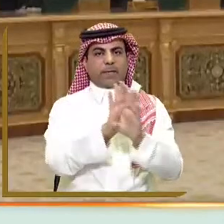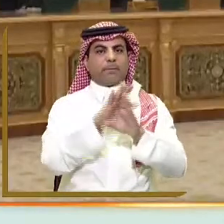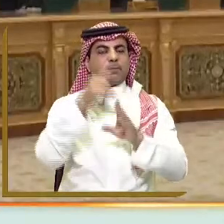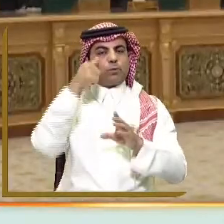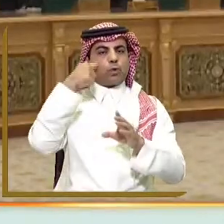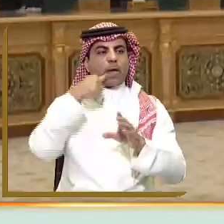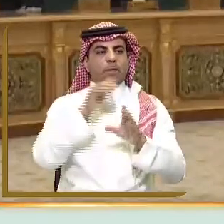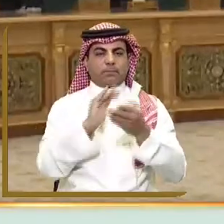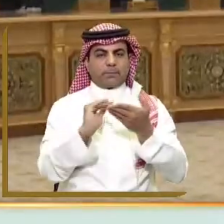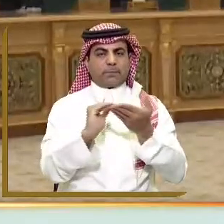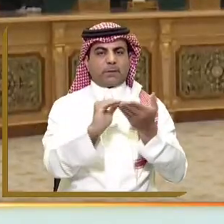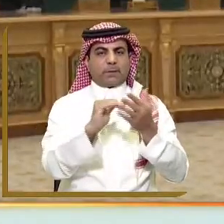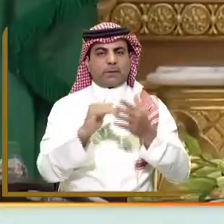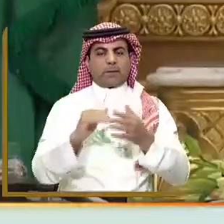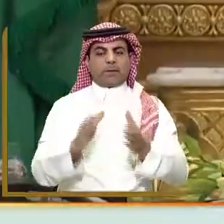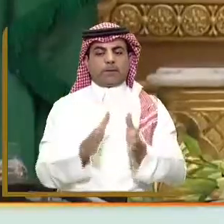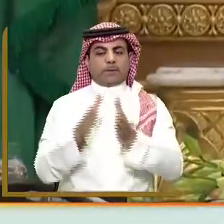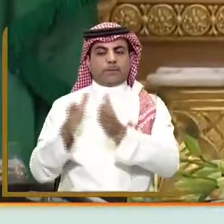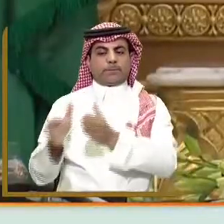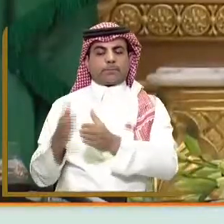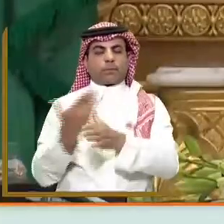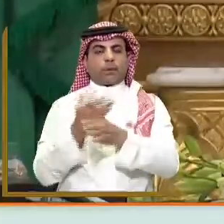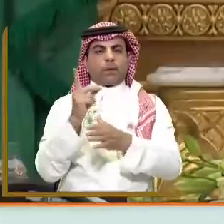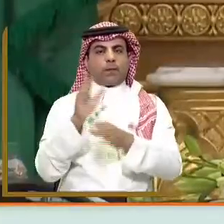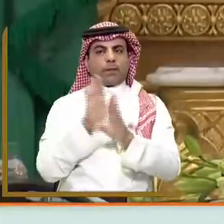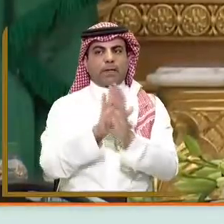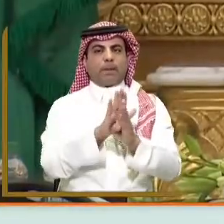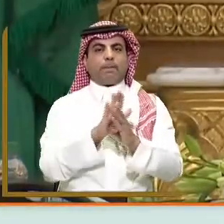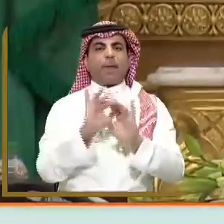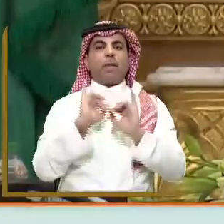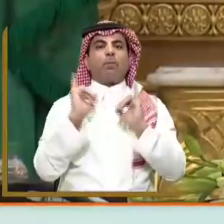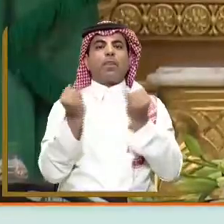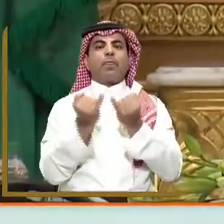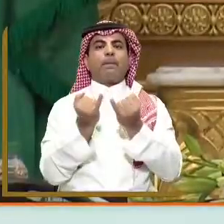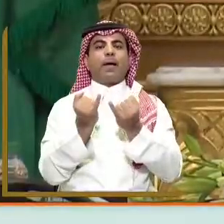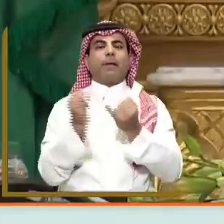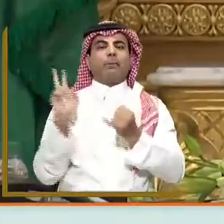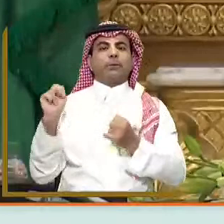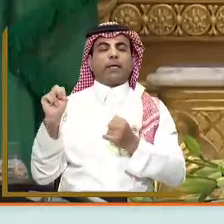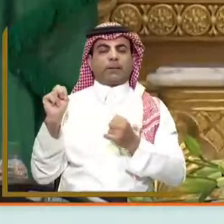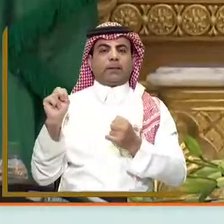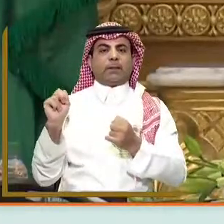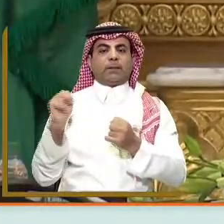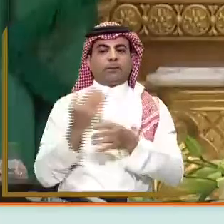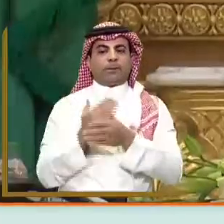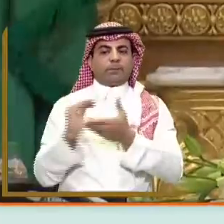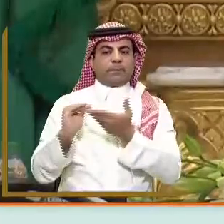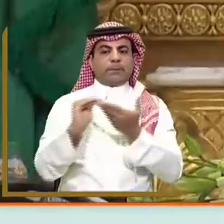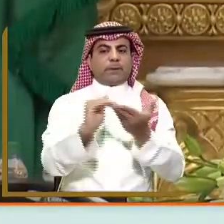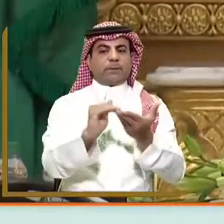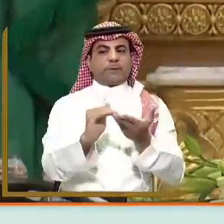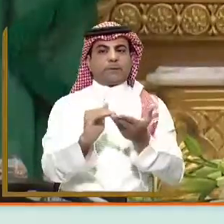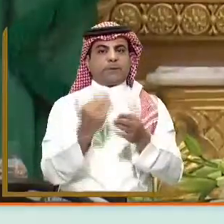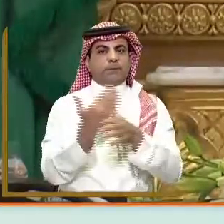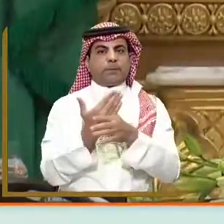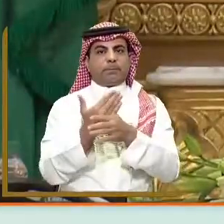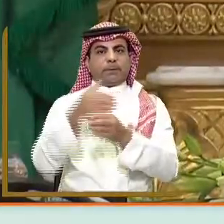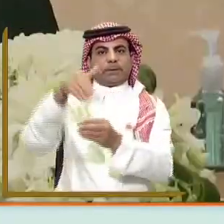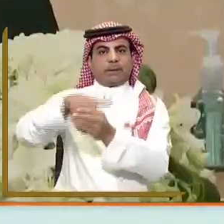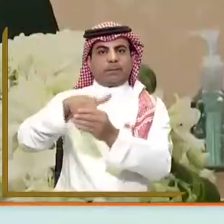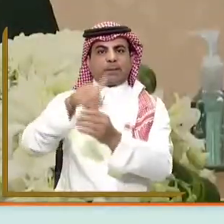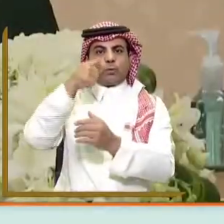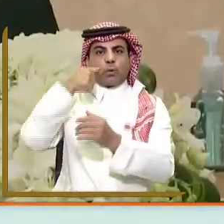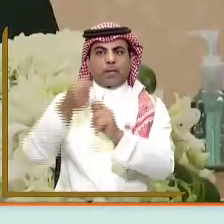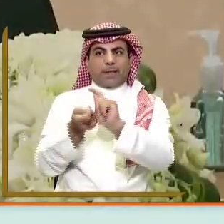في جمهورية السودان ودعم بعثة منظمة الأمم المتحدة للمساعدة الانتقالية في هذا